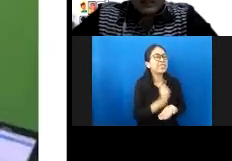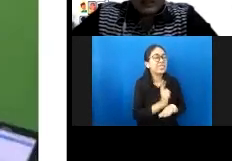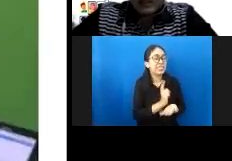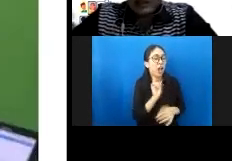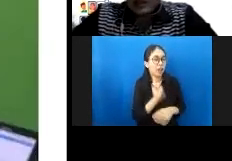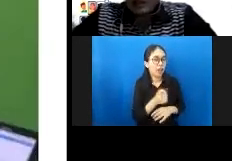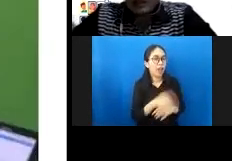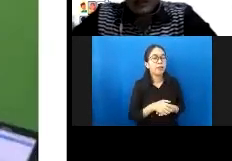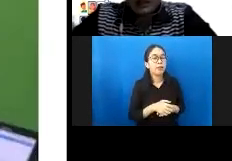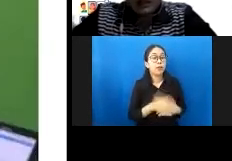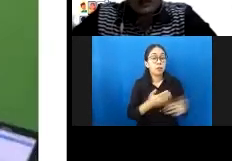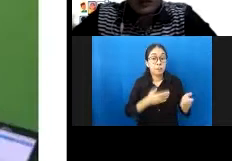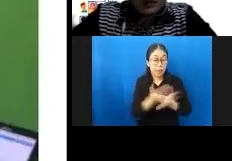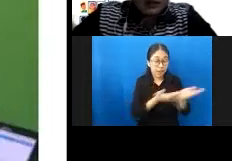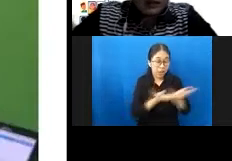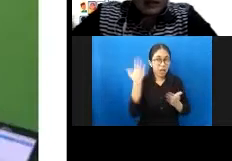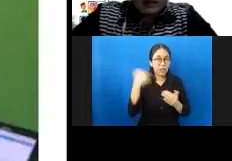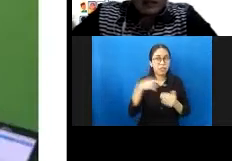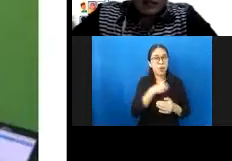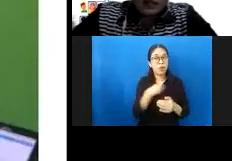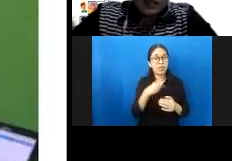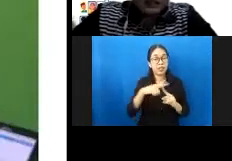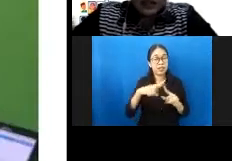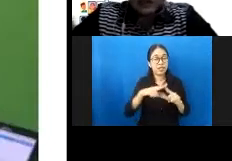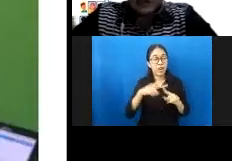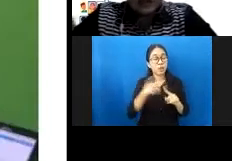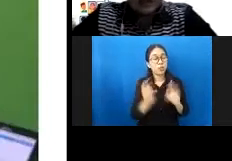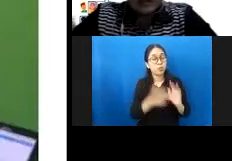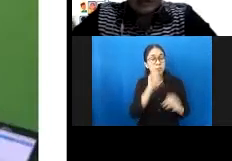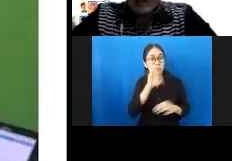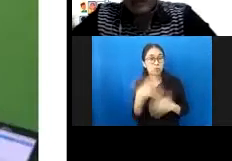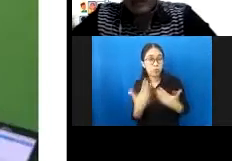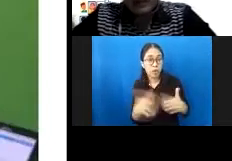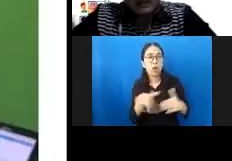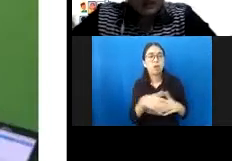pelayanannya seperti yang dikatakan Dr. Tatun, ya, kita tidak bisa mengesampingkan